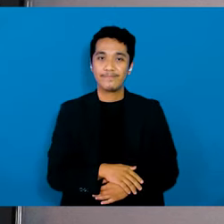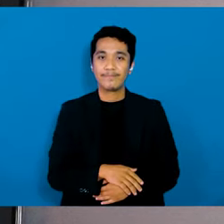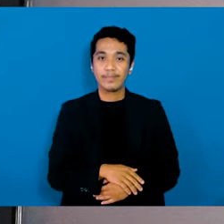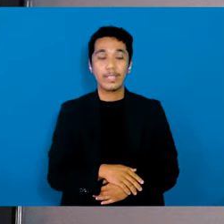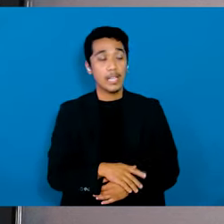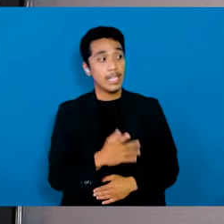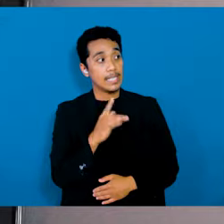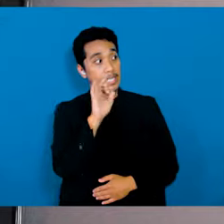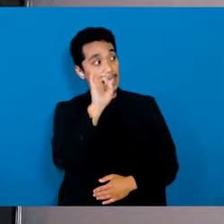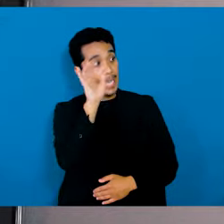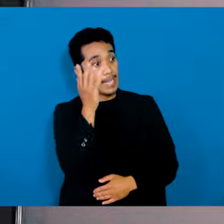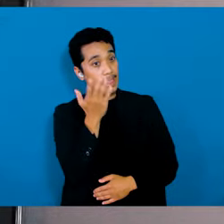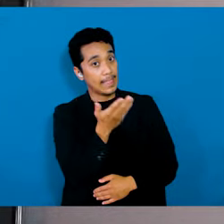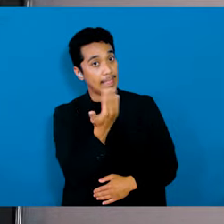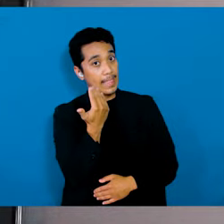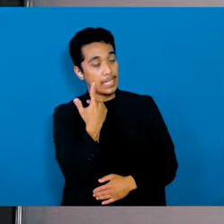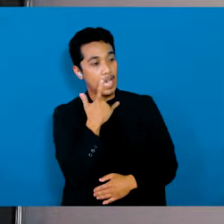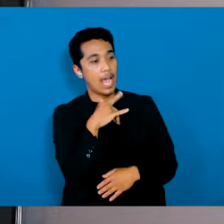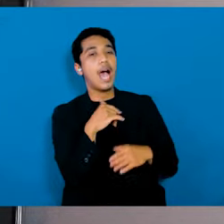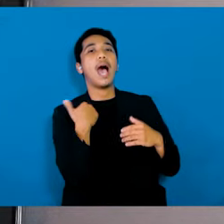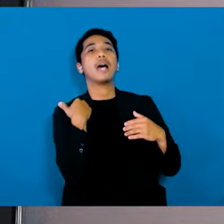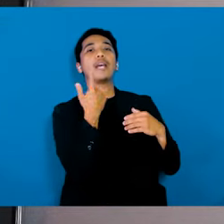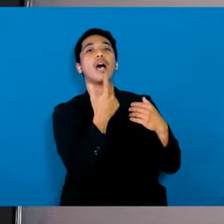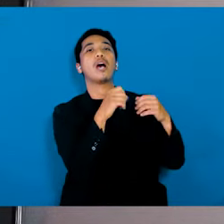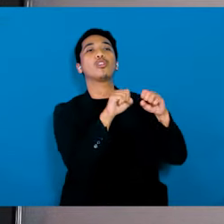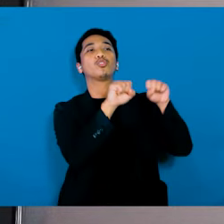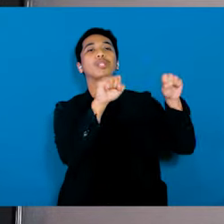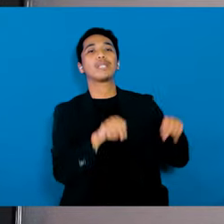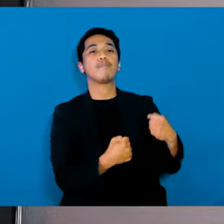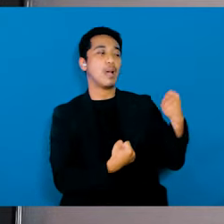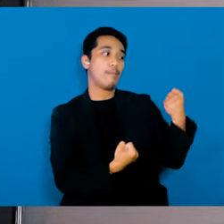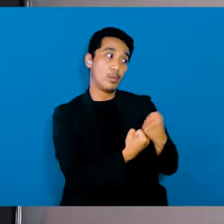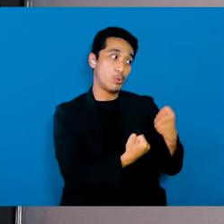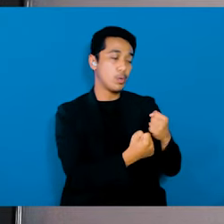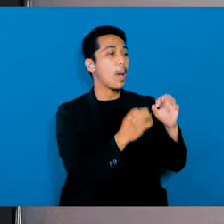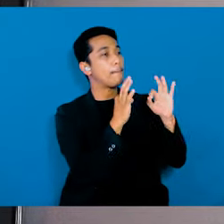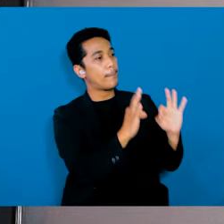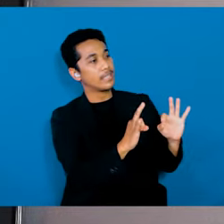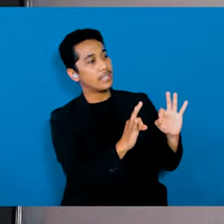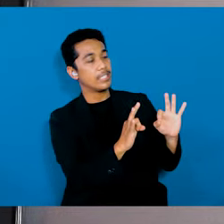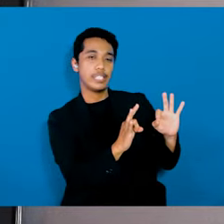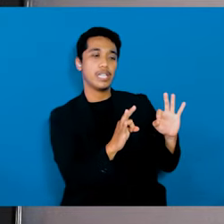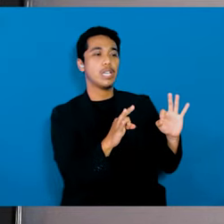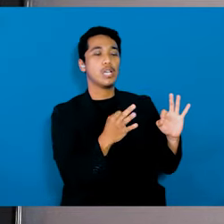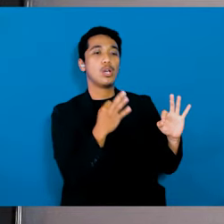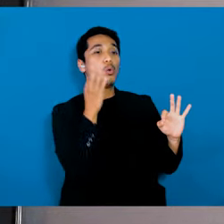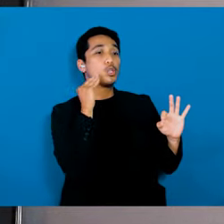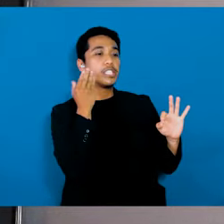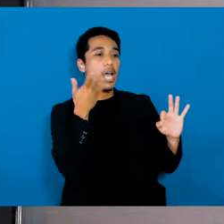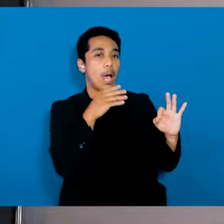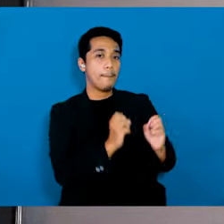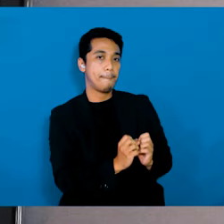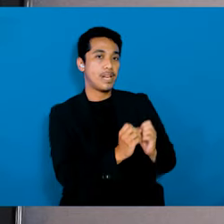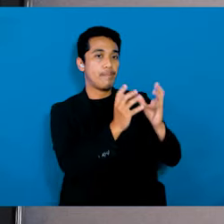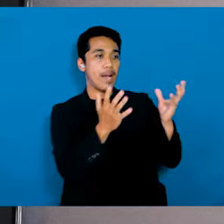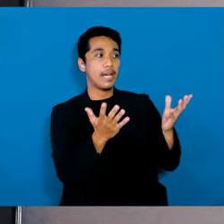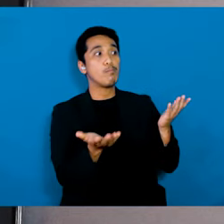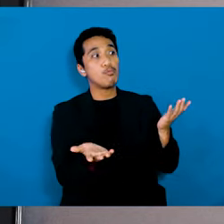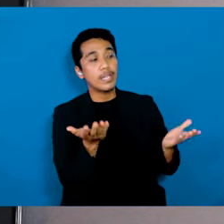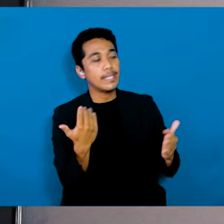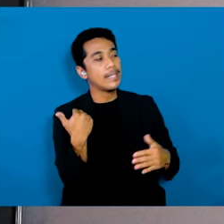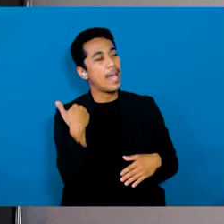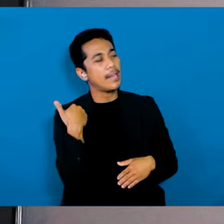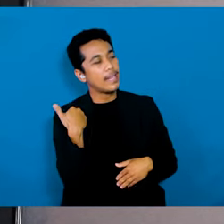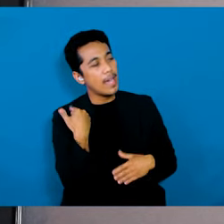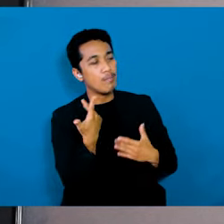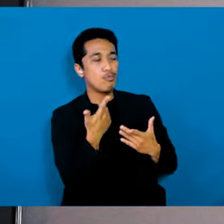Ini Bu, selain tadi ya, memang supporting system yang memang tepat begitu ya, dalam masa perkembangan Bu Nuning begitu, ada nggak